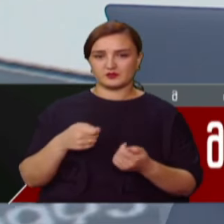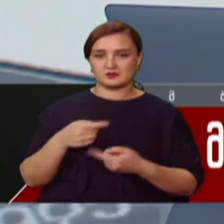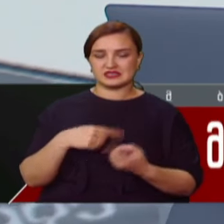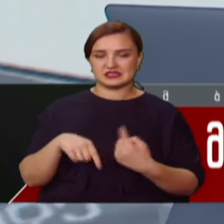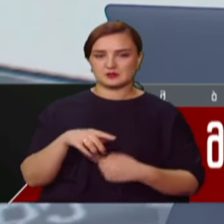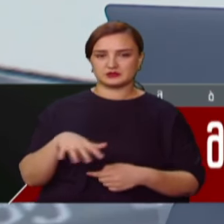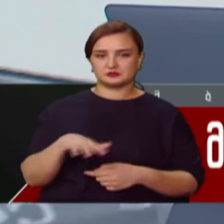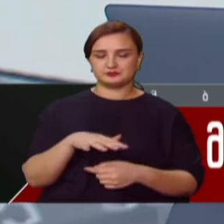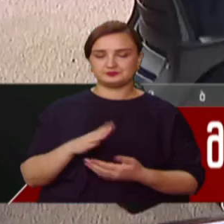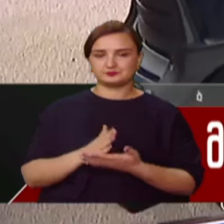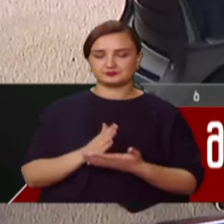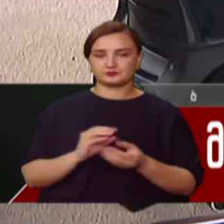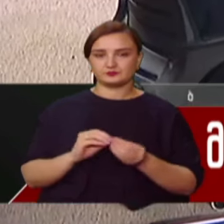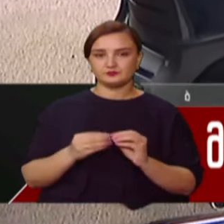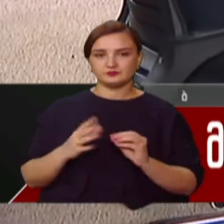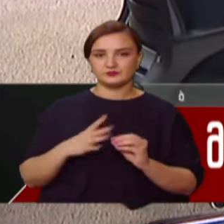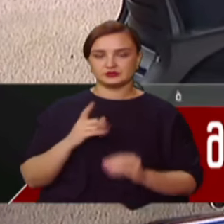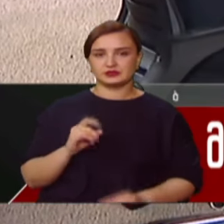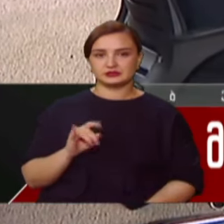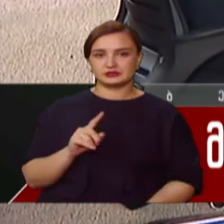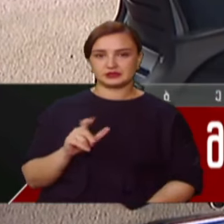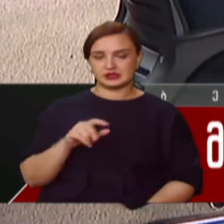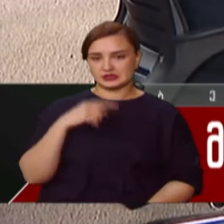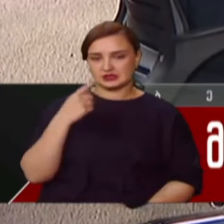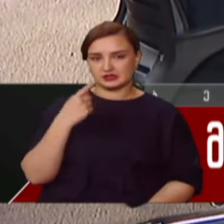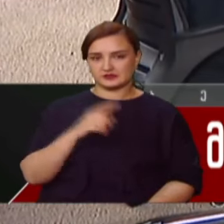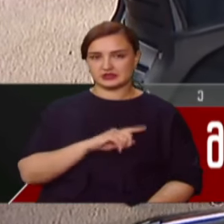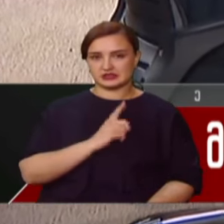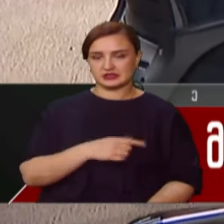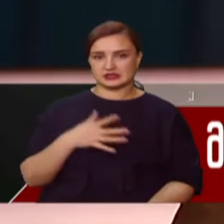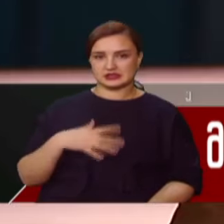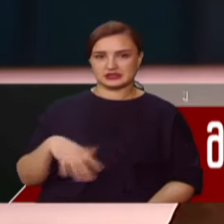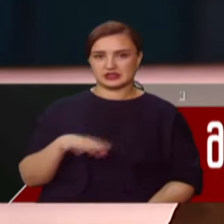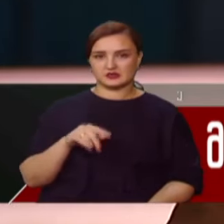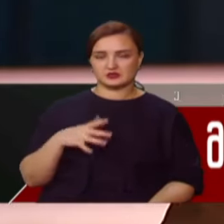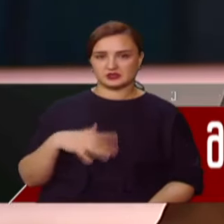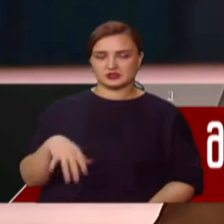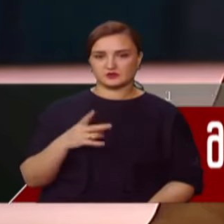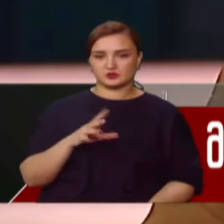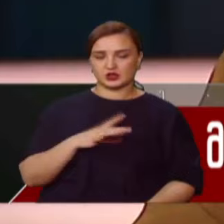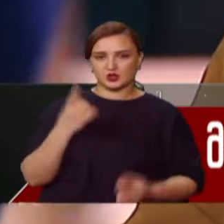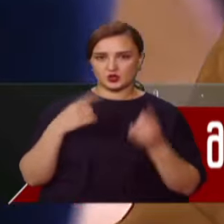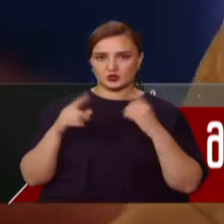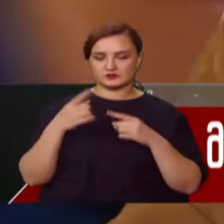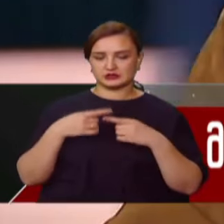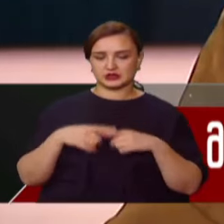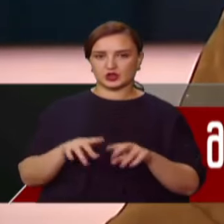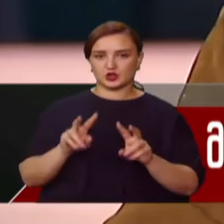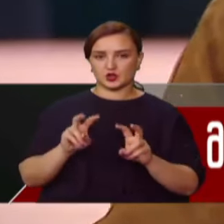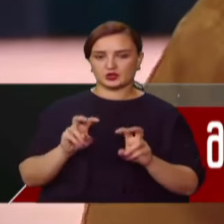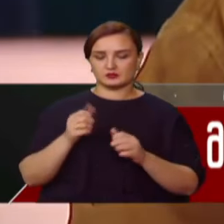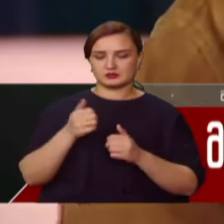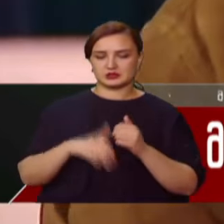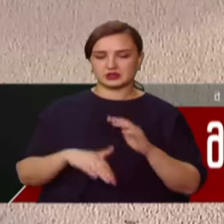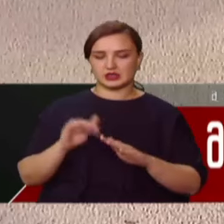biznesmenebtan sferoshi arsebuli gamozoebi iqo rogorc Mamuka Khazaradze maghrishna Zlieri Sakartvelos formula Sakartvelo gaxtes innovatsiebisa da teknologiebis tsentri da